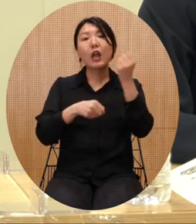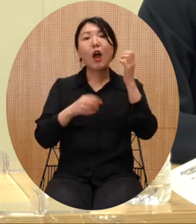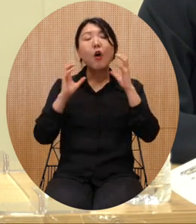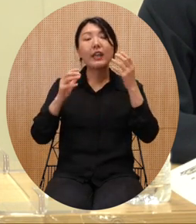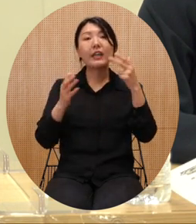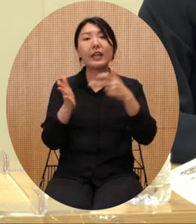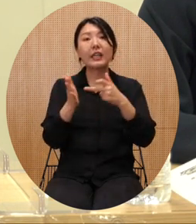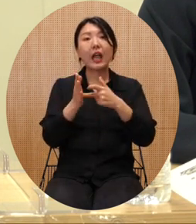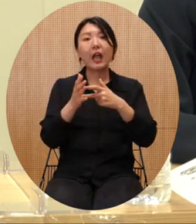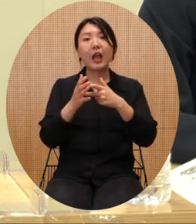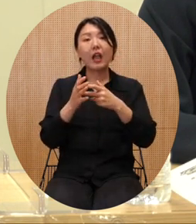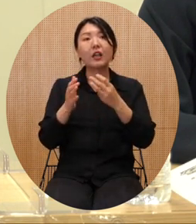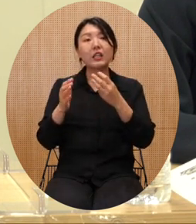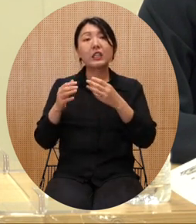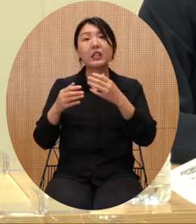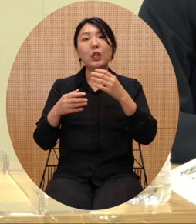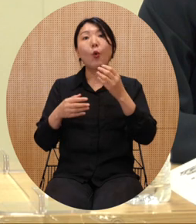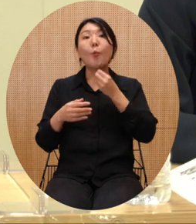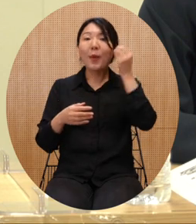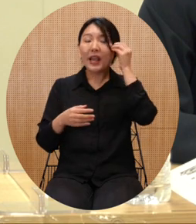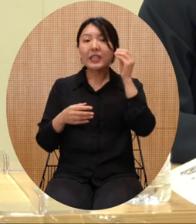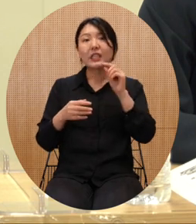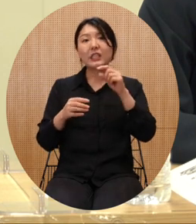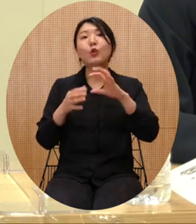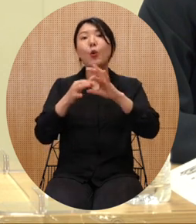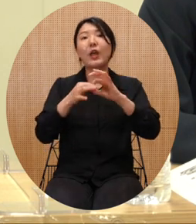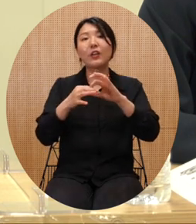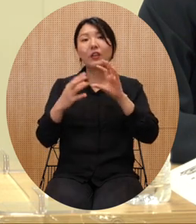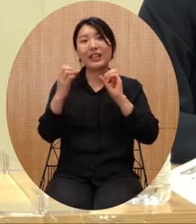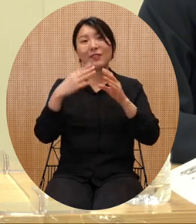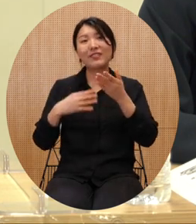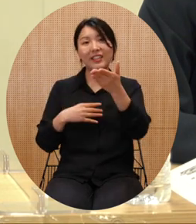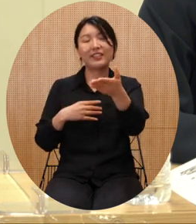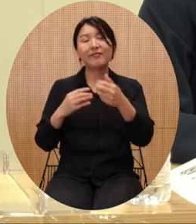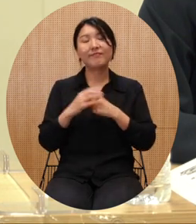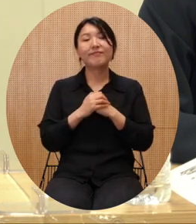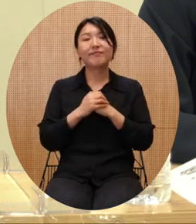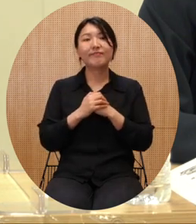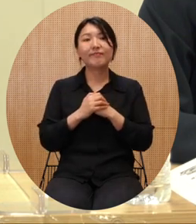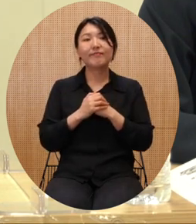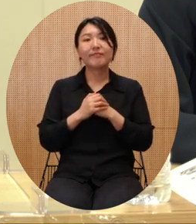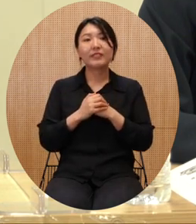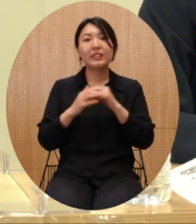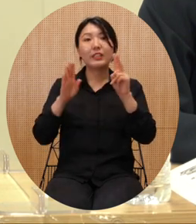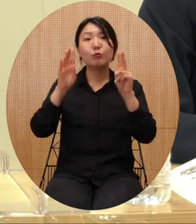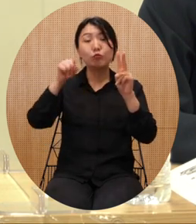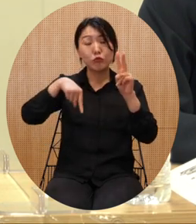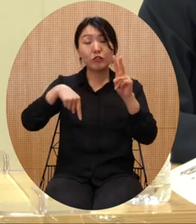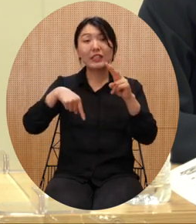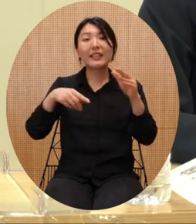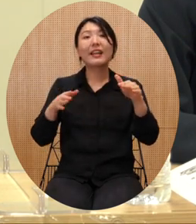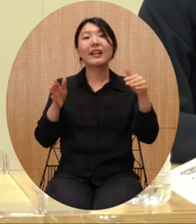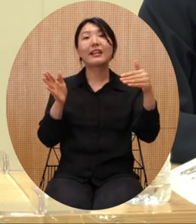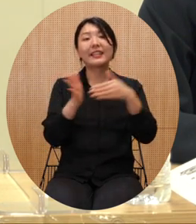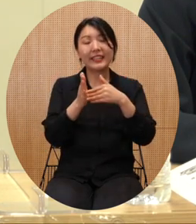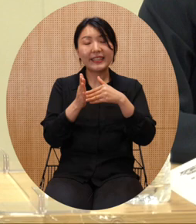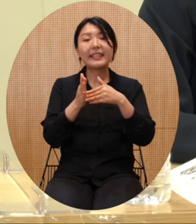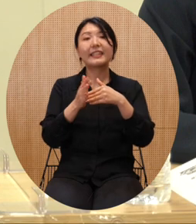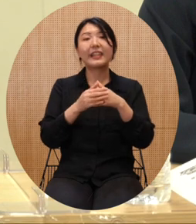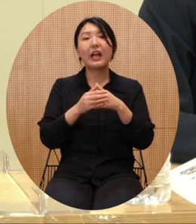어린이재단 경기아동옹센터의 블로그를 통해서 답변을 드리도록 하겠습니다. 예, 2부 순서를 이렇게 좀